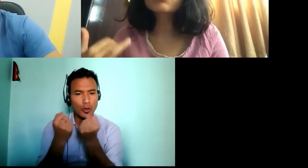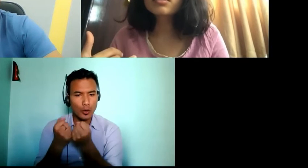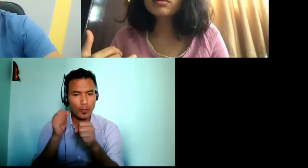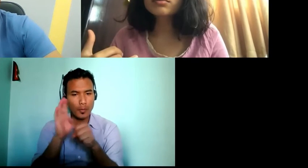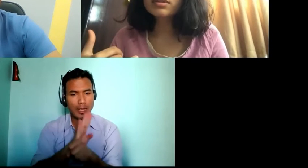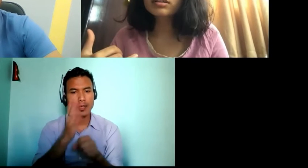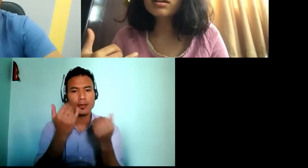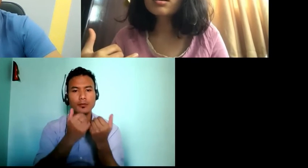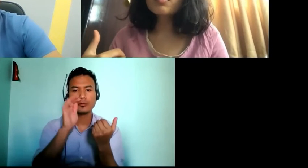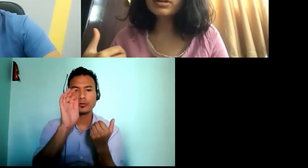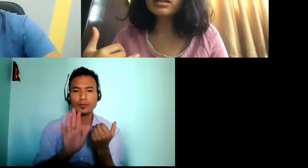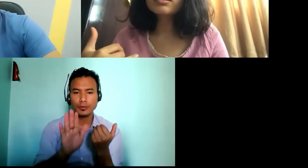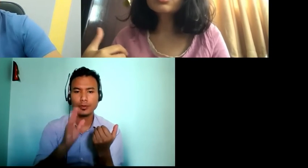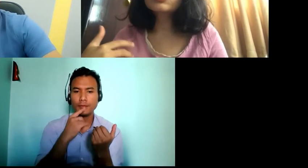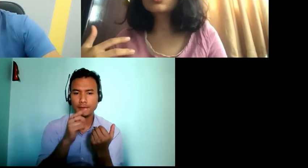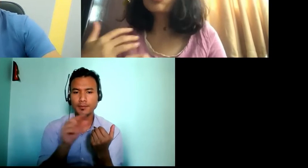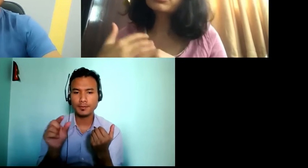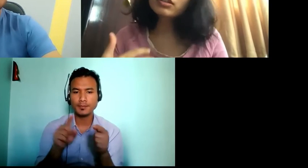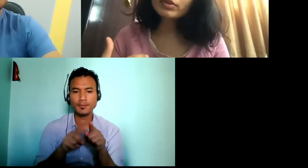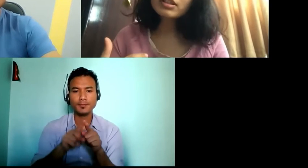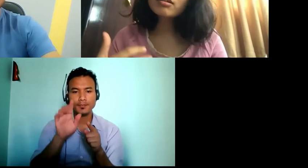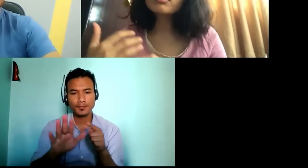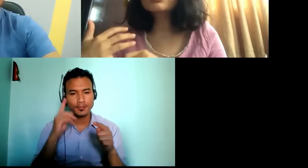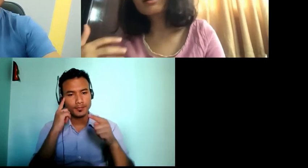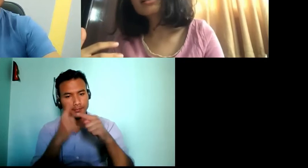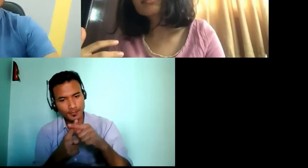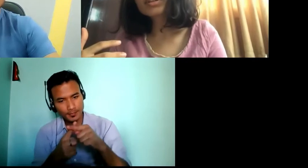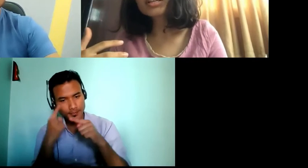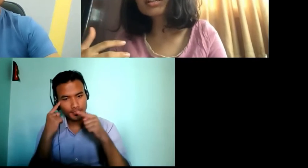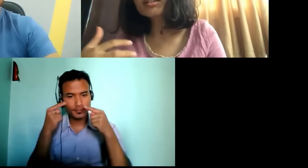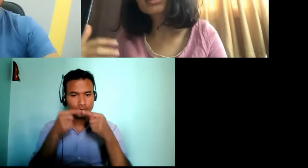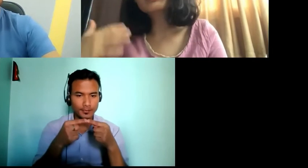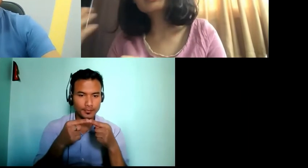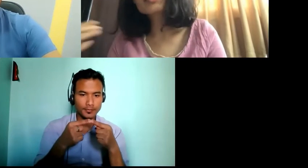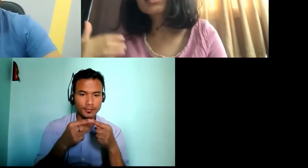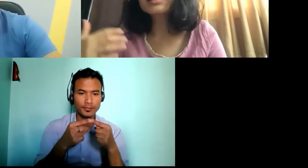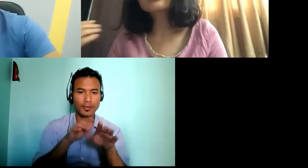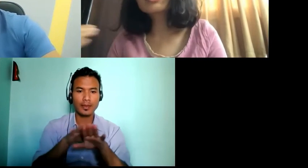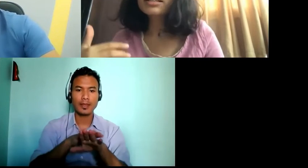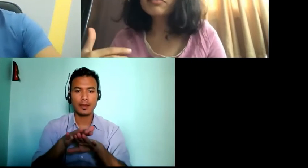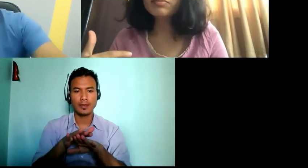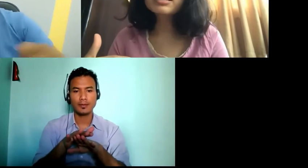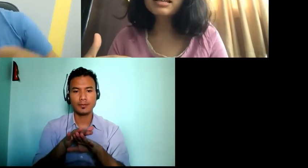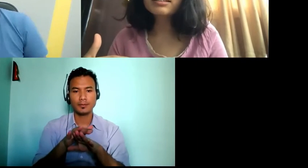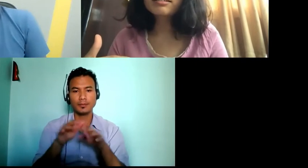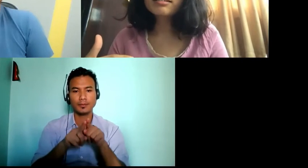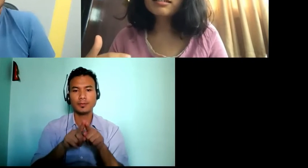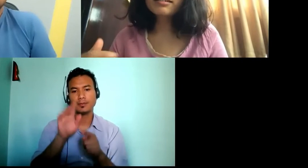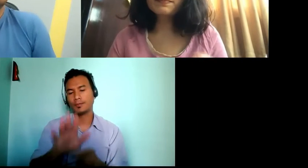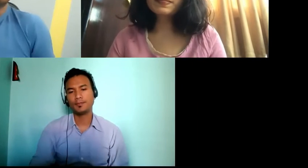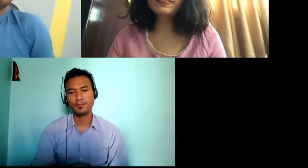के गर्न सक्नुहुन्छ त भन्ने, होइन। सो यो पोजिटिभ पनि छ र नेगेटिभ पनि, अब धेरै युज गर्दा चाहिँ त्यो नेगेटिभमा पनि जान्छ।